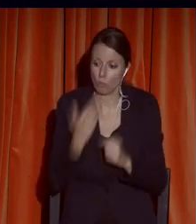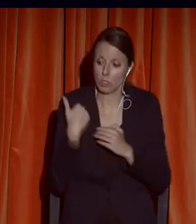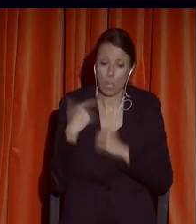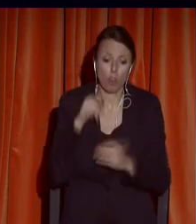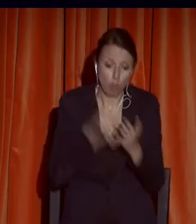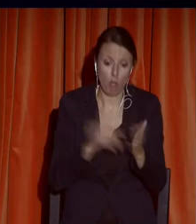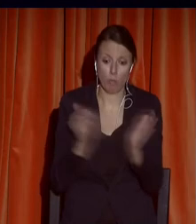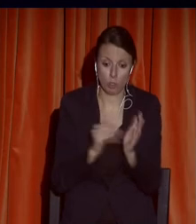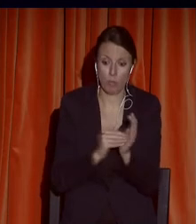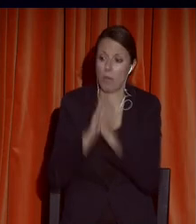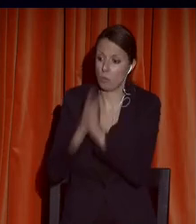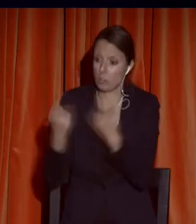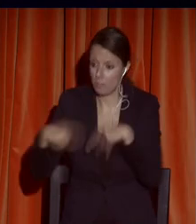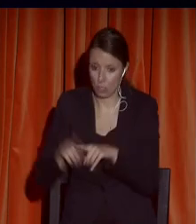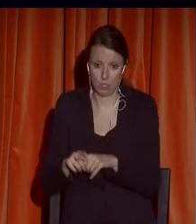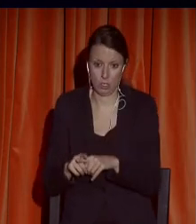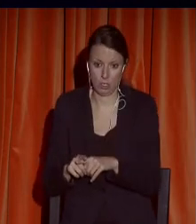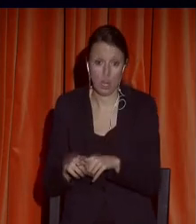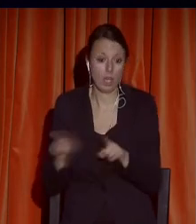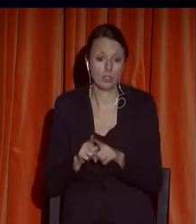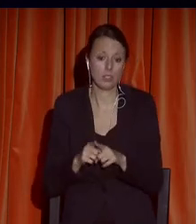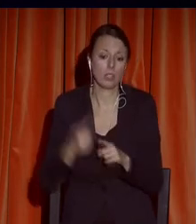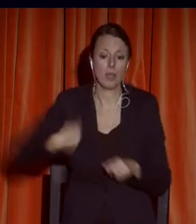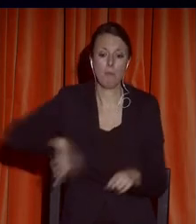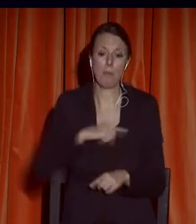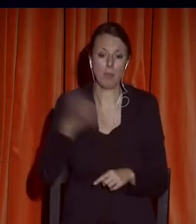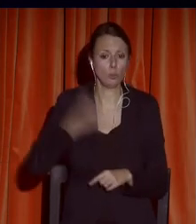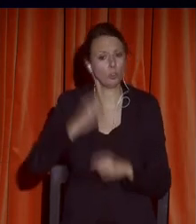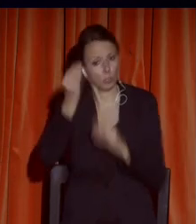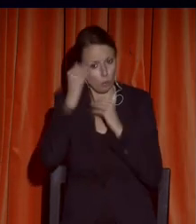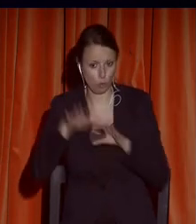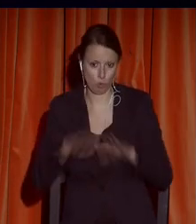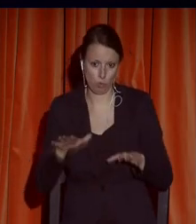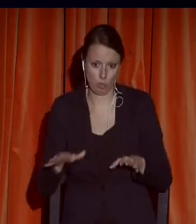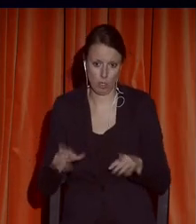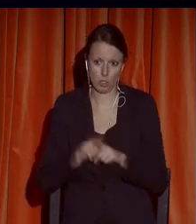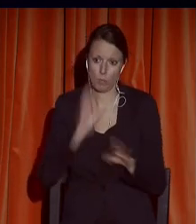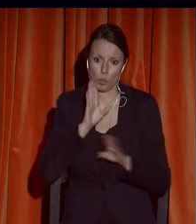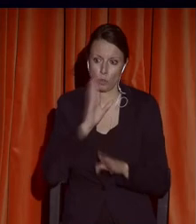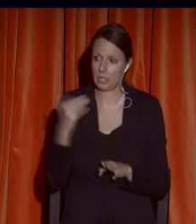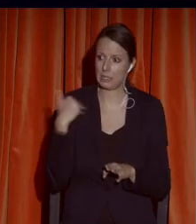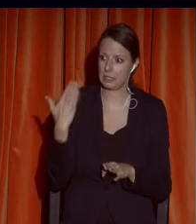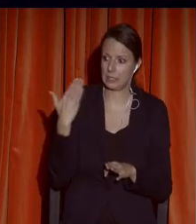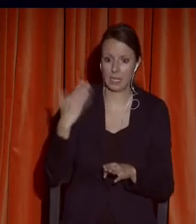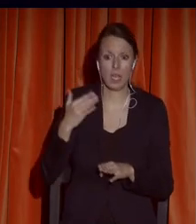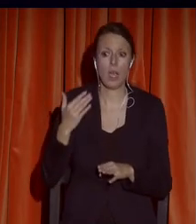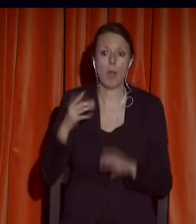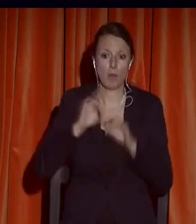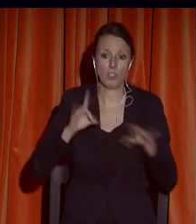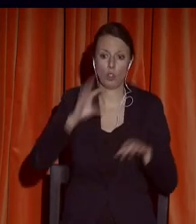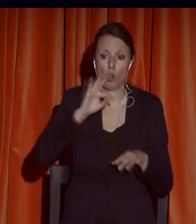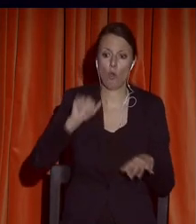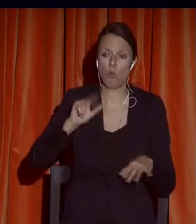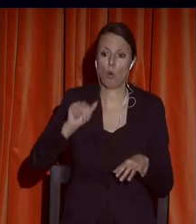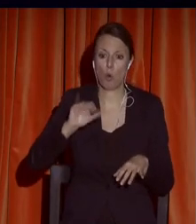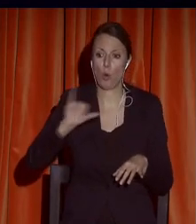zrobili. I my się też musimy dużo nauczyć, bo też jest troszeczkę tak, jak niedawno powiedział mi profesor Fukuyama, że